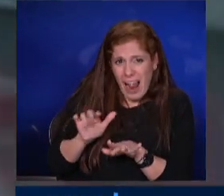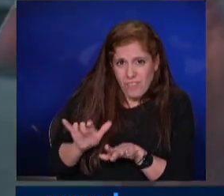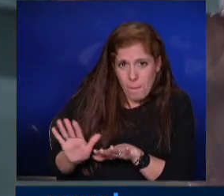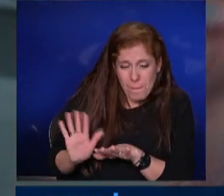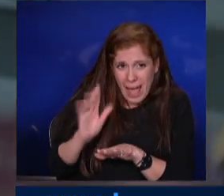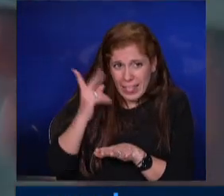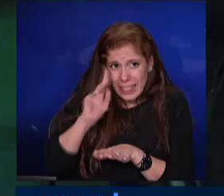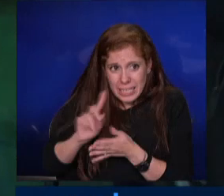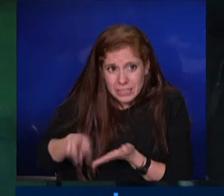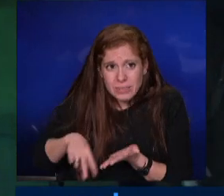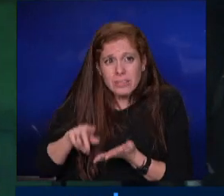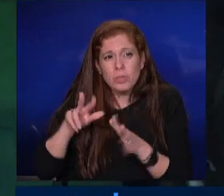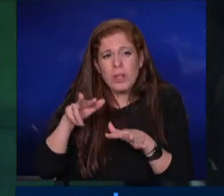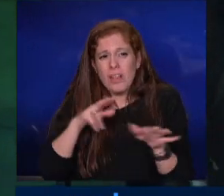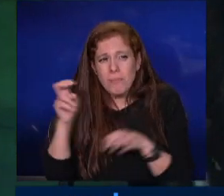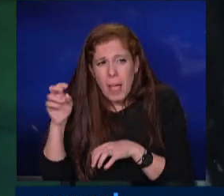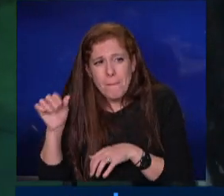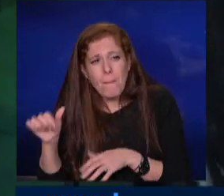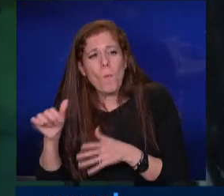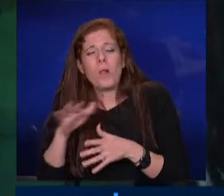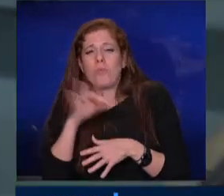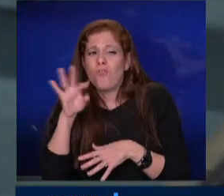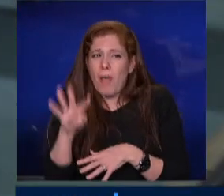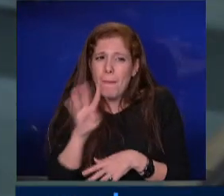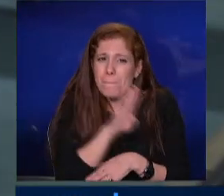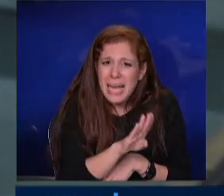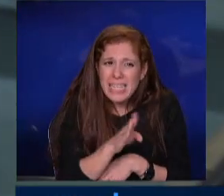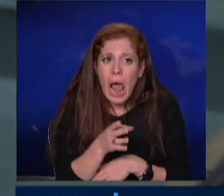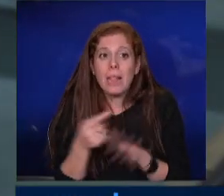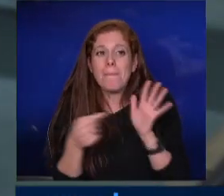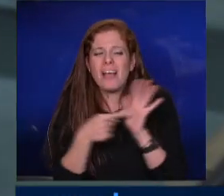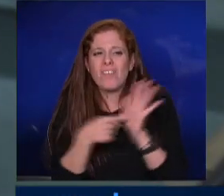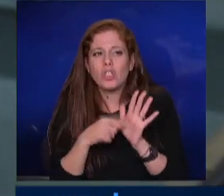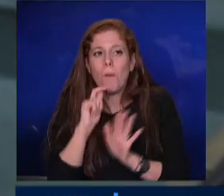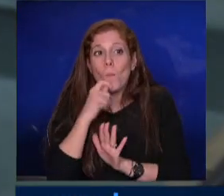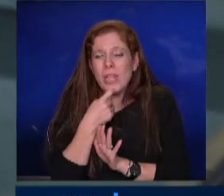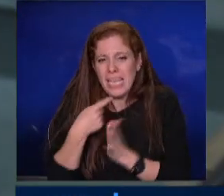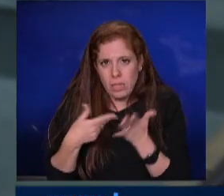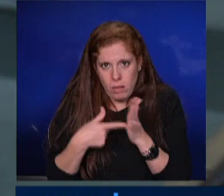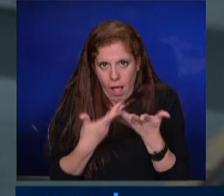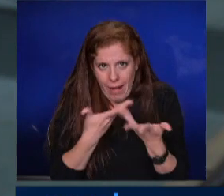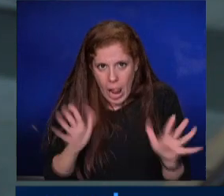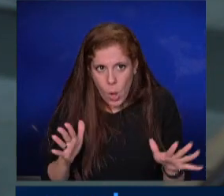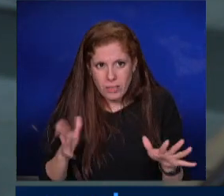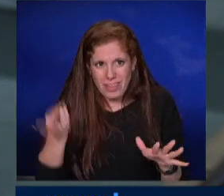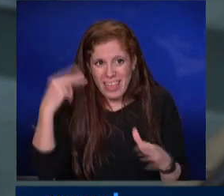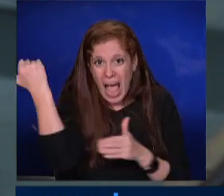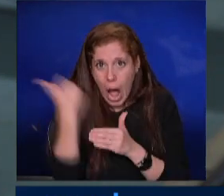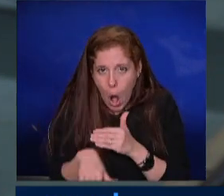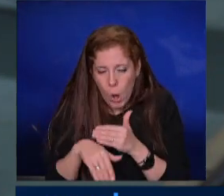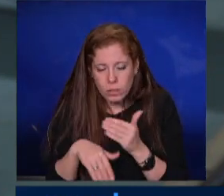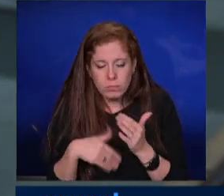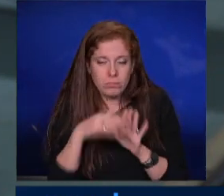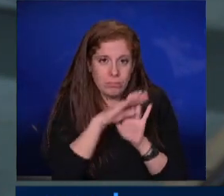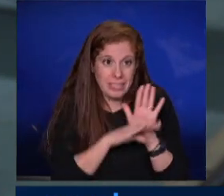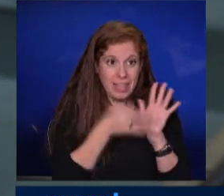8200 ארמון, 504 ברזלן. מכיוון שהמודיעין הגלוי היה אחרון בסדר עדיפויות,